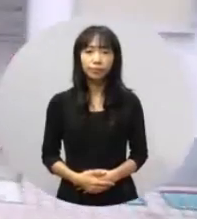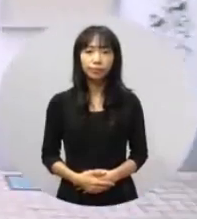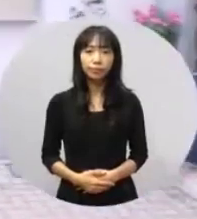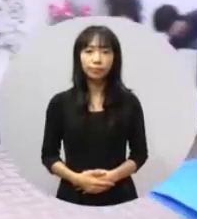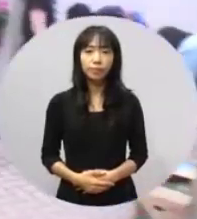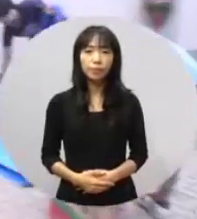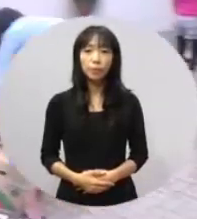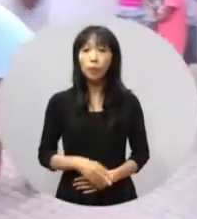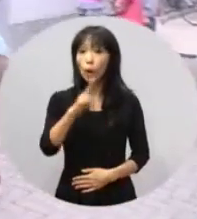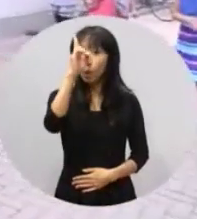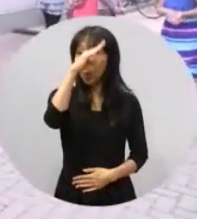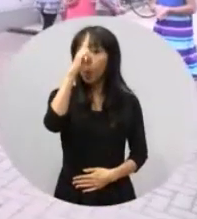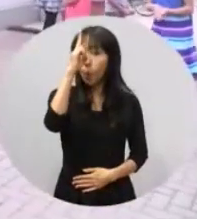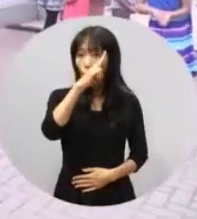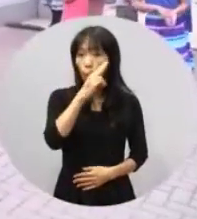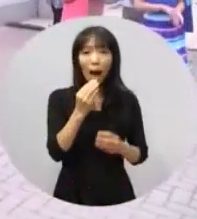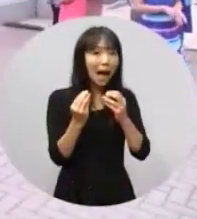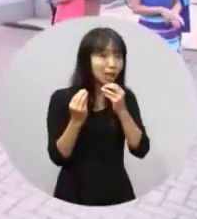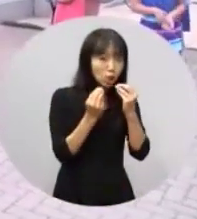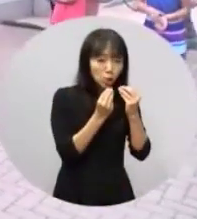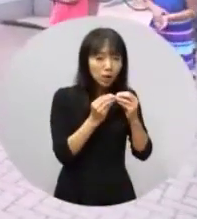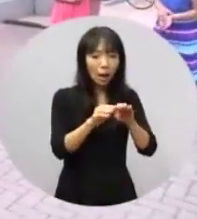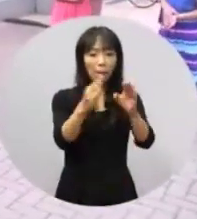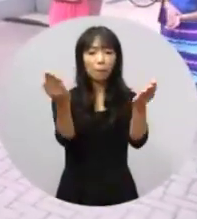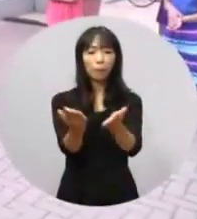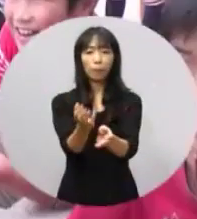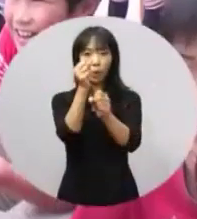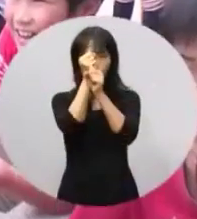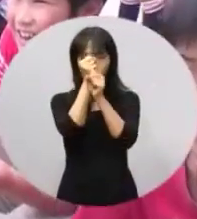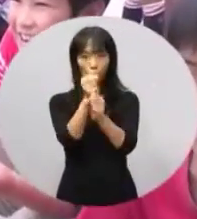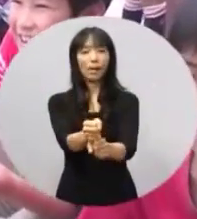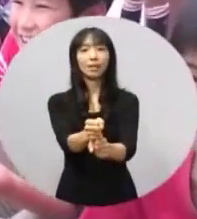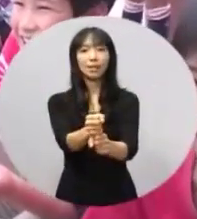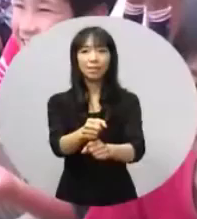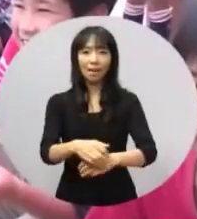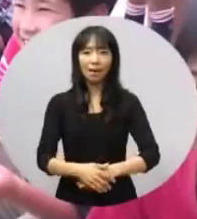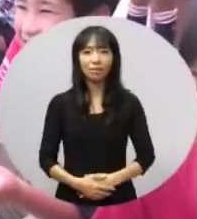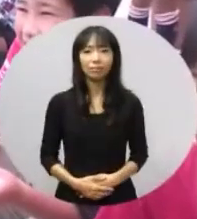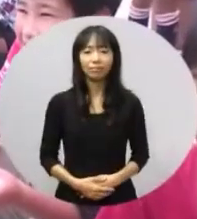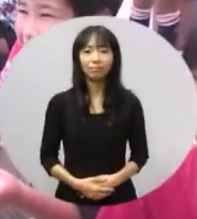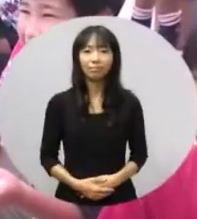この日は午後スイカ割りを行いましたん